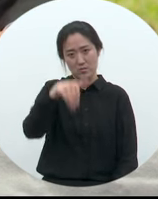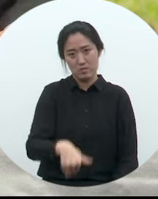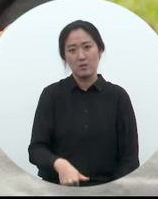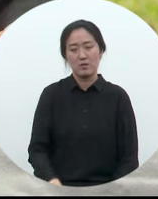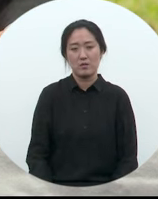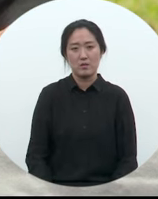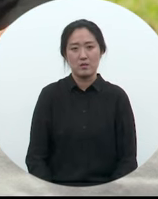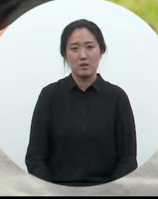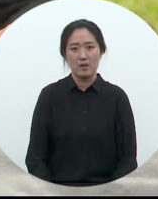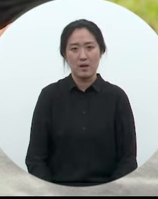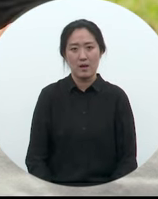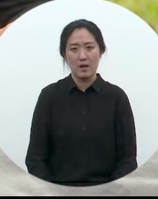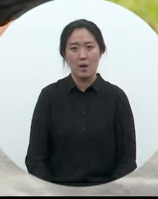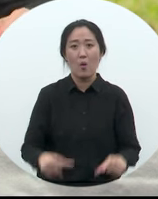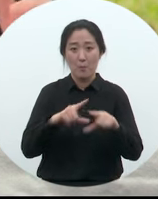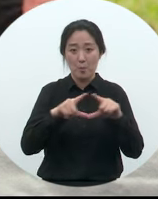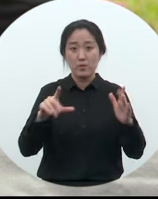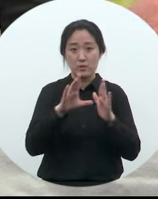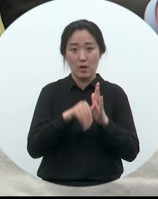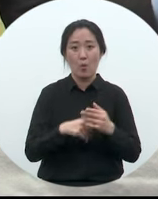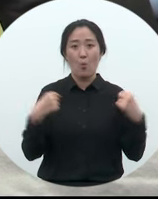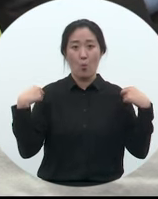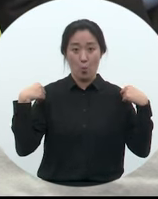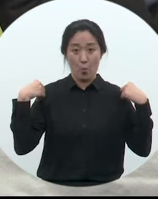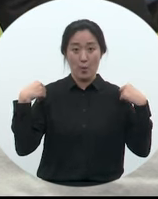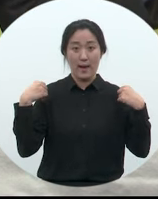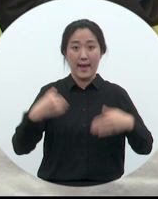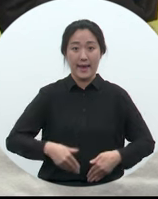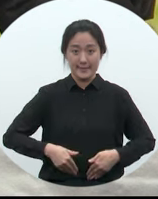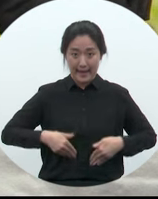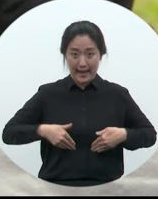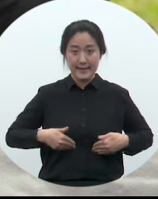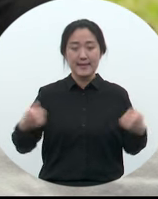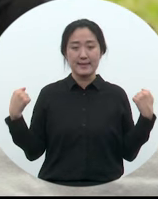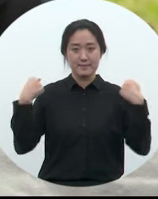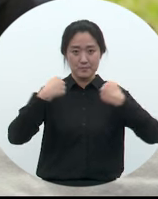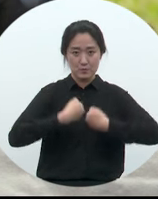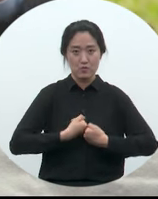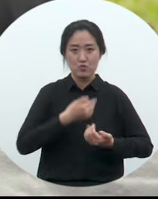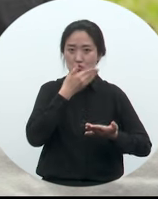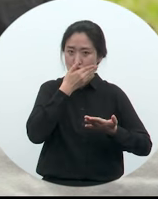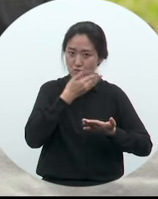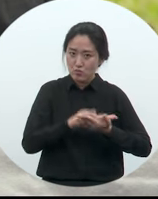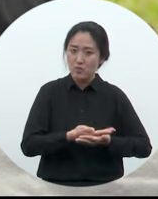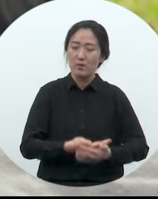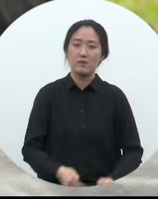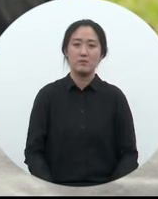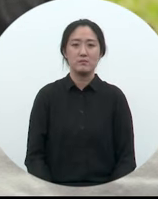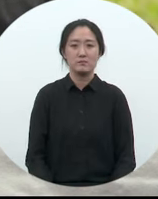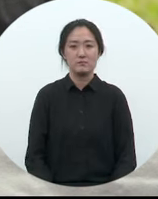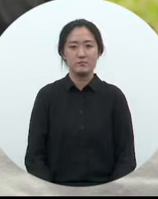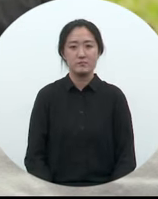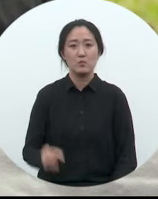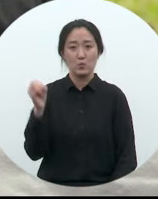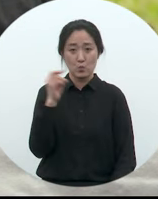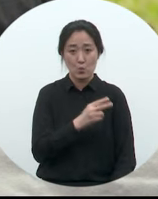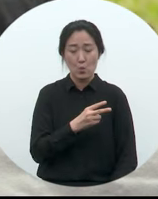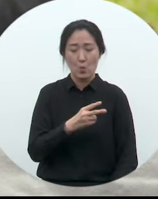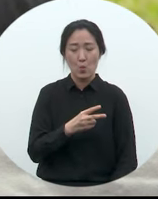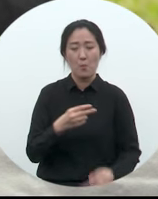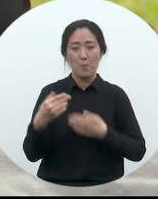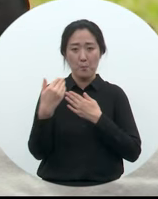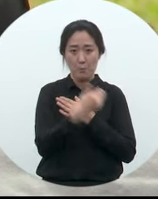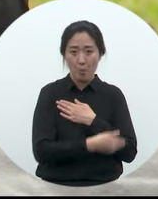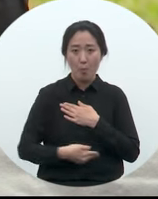잔병 치레를 많이 할 수밖에 없기 때문에 평소에 옷을 좀 따뜻하게 입는 거 이런 것도